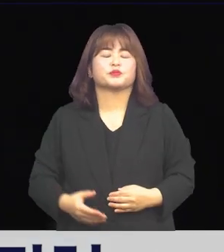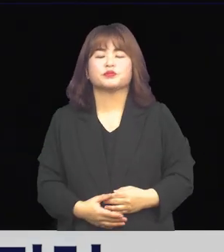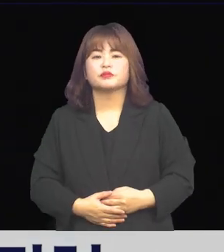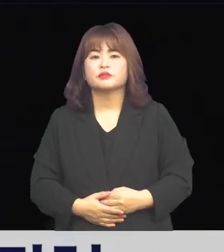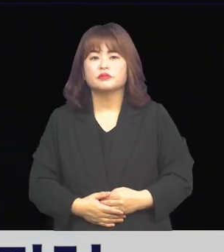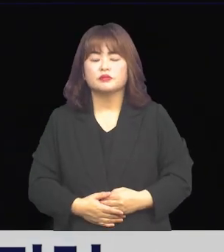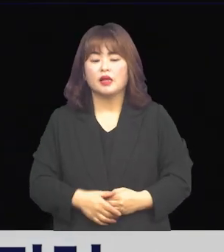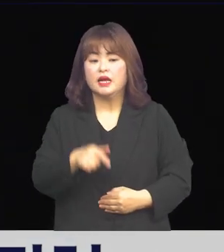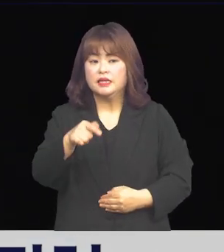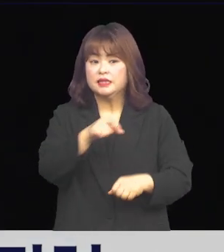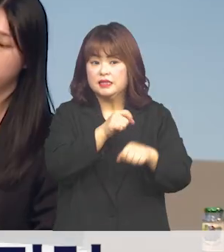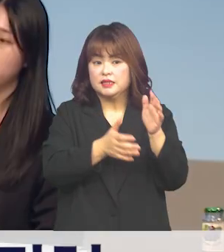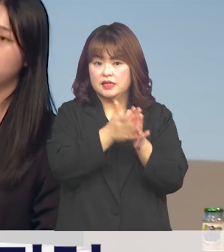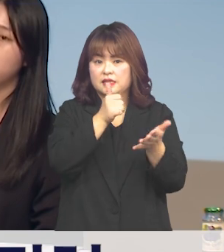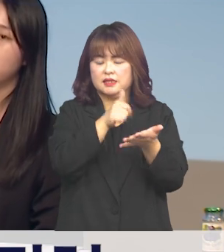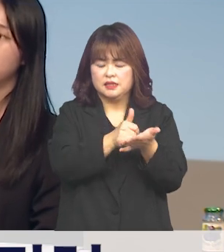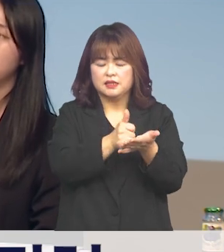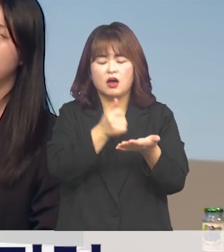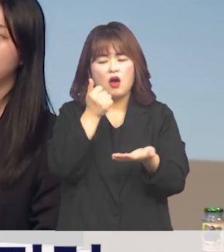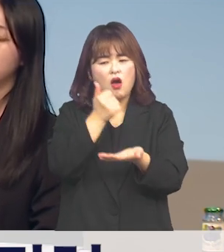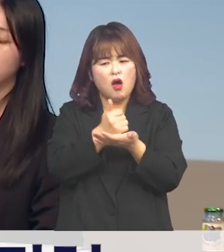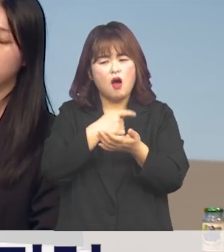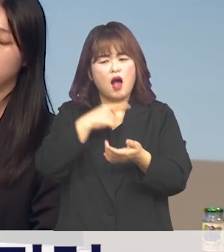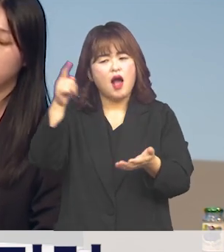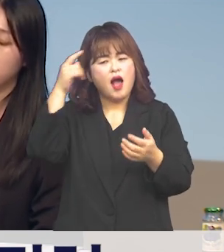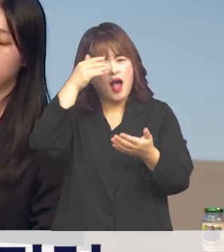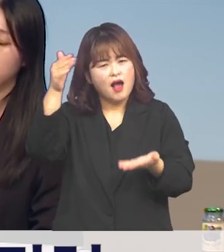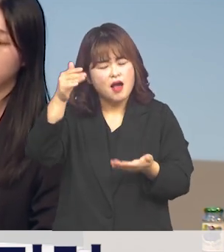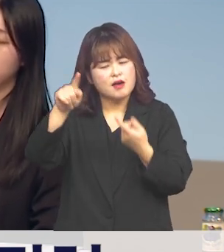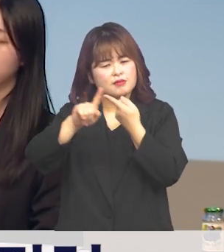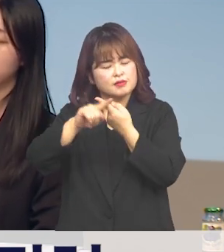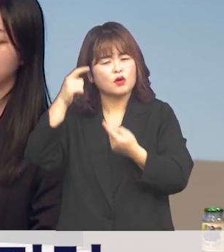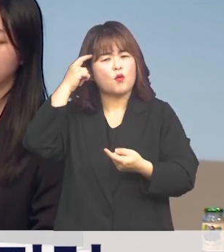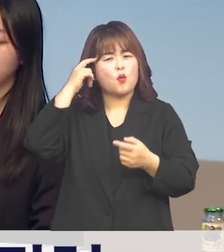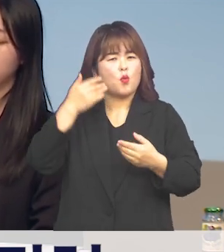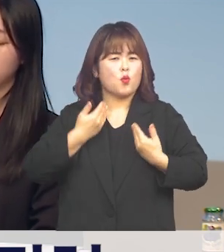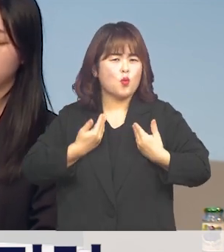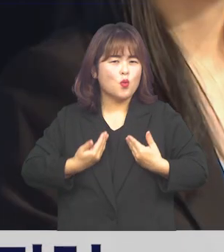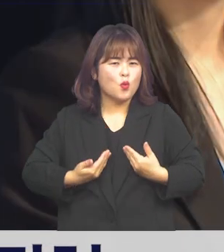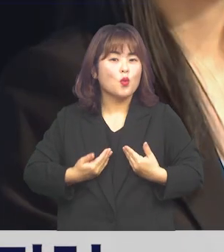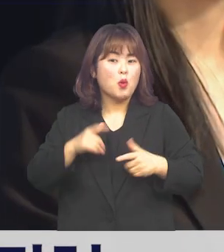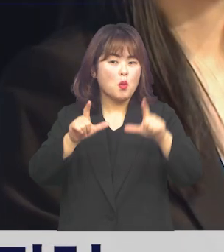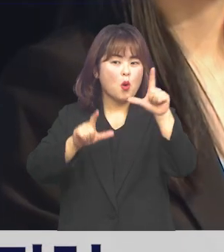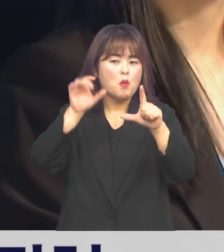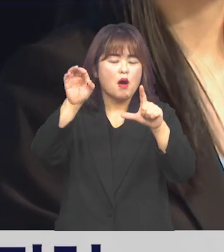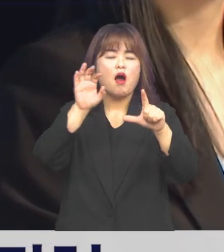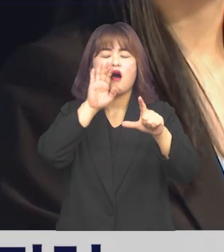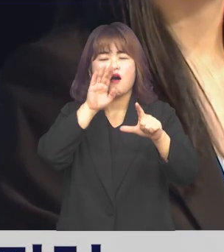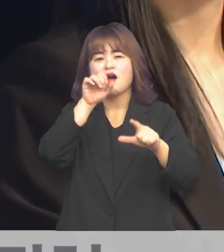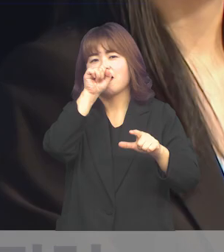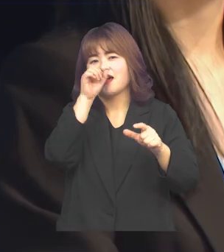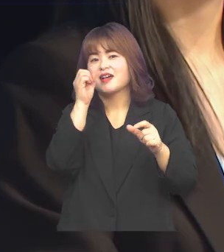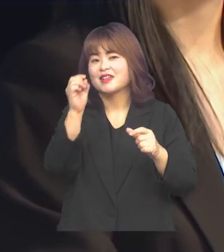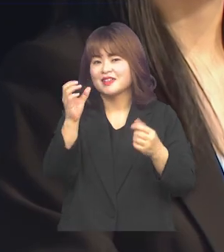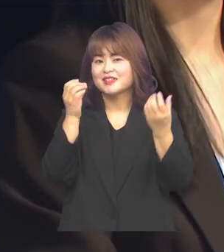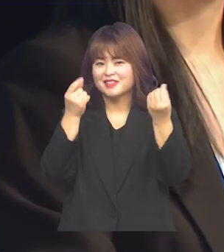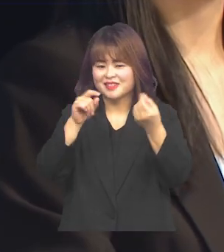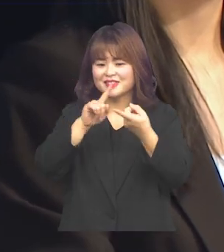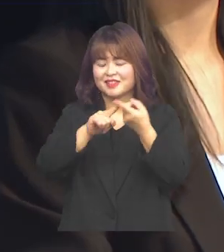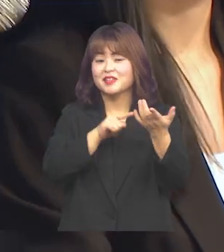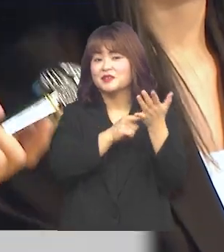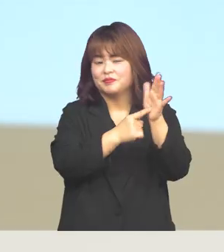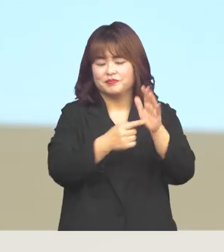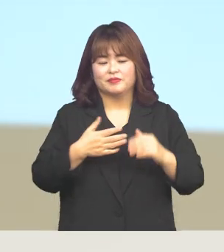차지했습니다. 이 시장은 학생들의 깊이 있는 논리 전개와 진지한 태도에 감탄했다며 심사평을